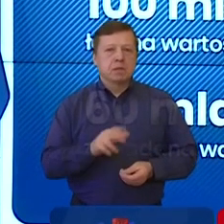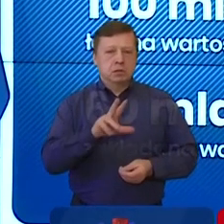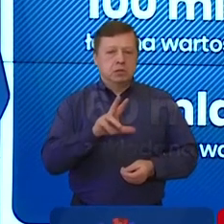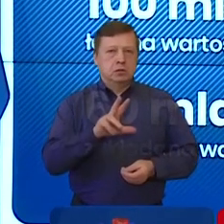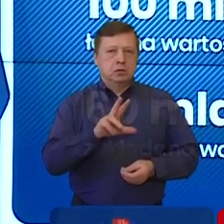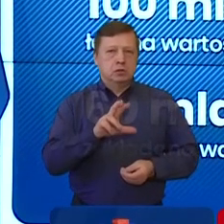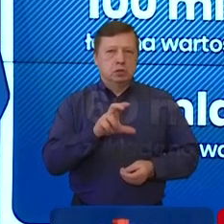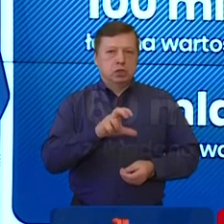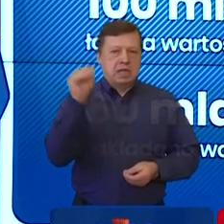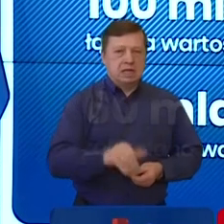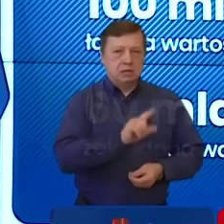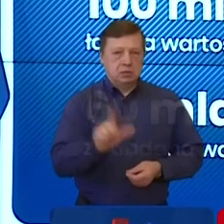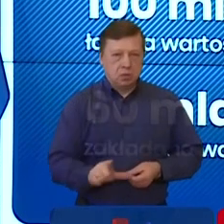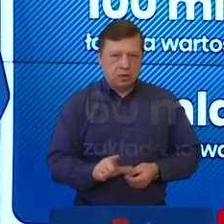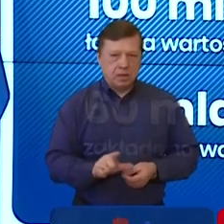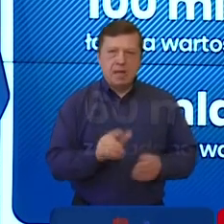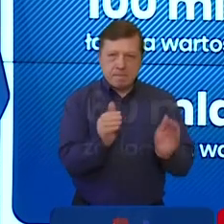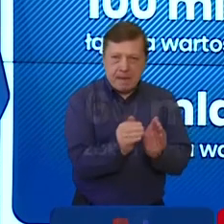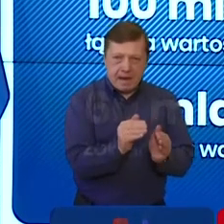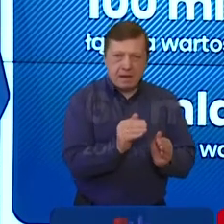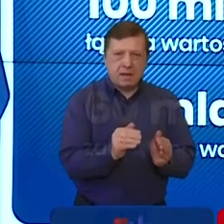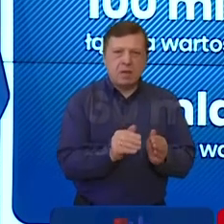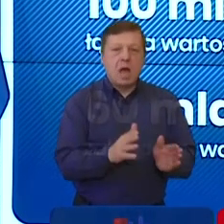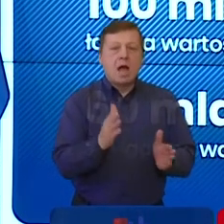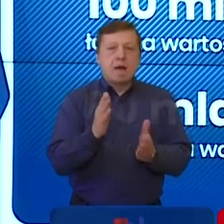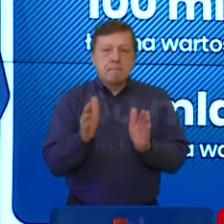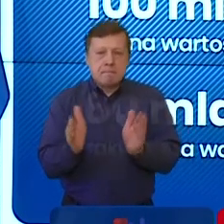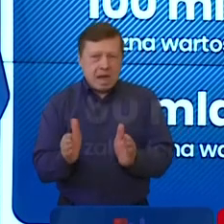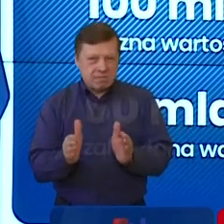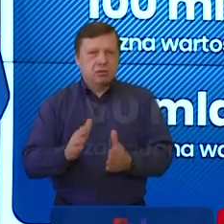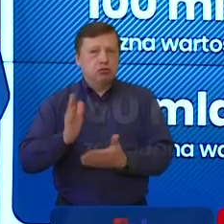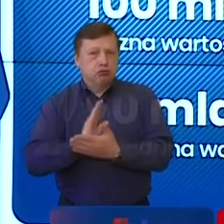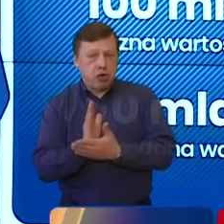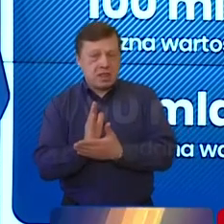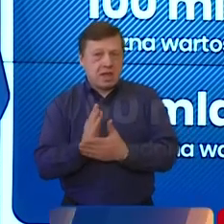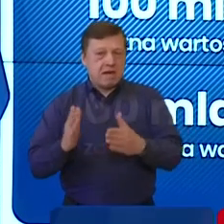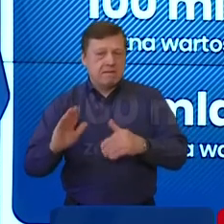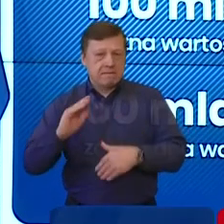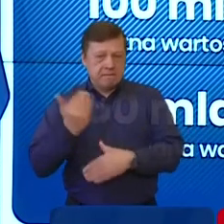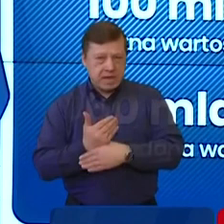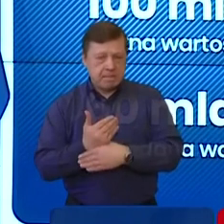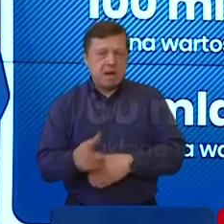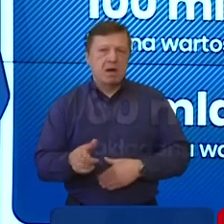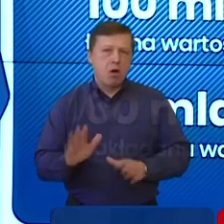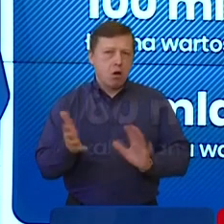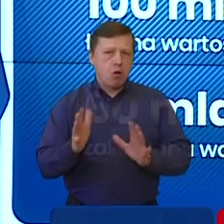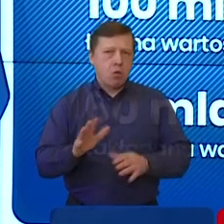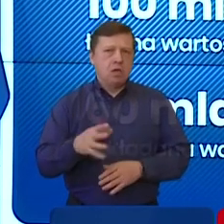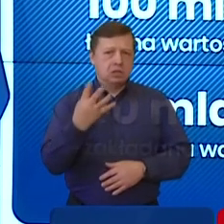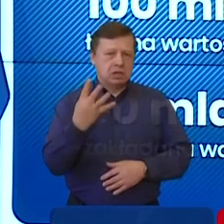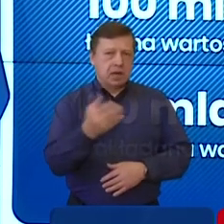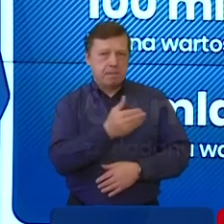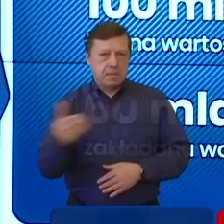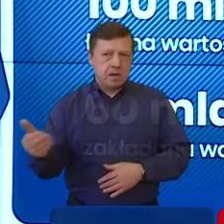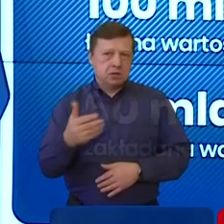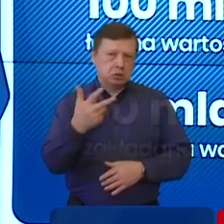300 tysięcy złotych dla mikro. Dla małych i średnich ten pułap to około 4 miliony